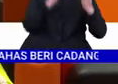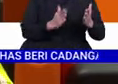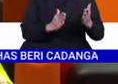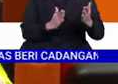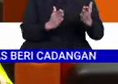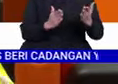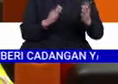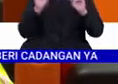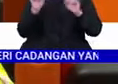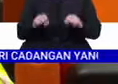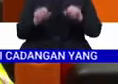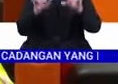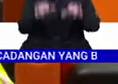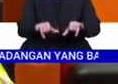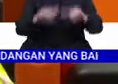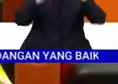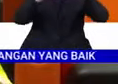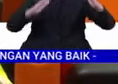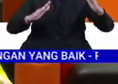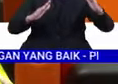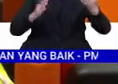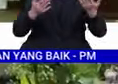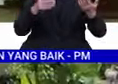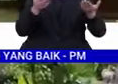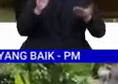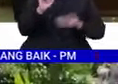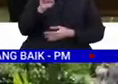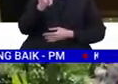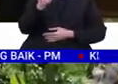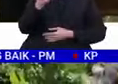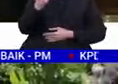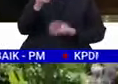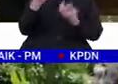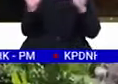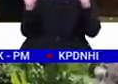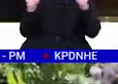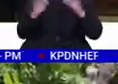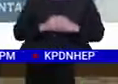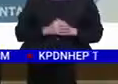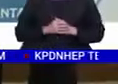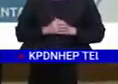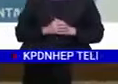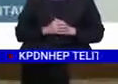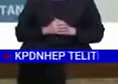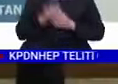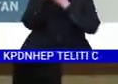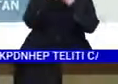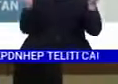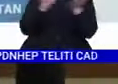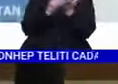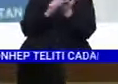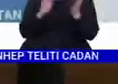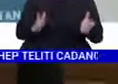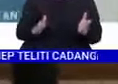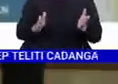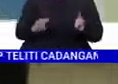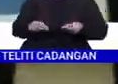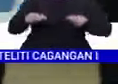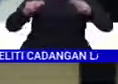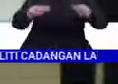supaya mereka dapat menginap disini secara percuma Beliau berkata demikian pada sidang media sempurna